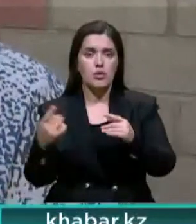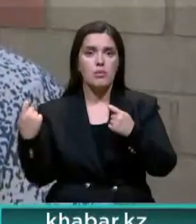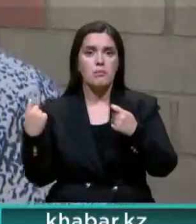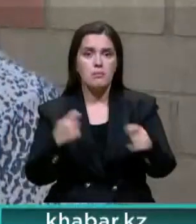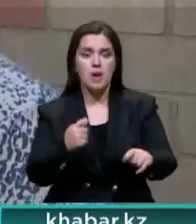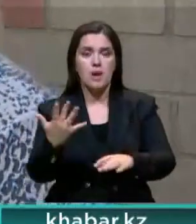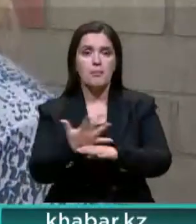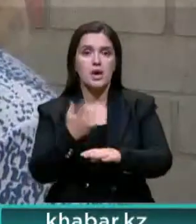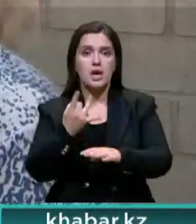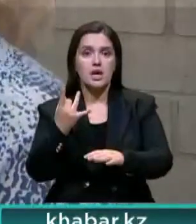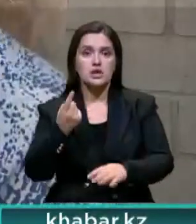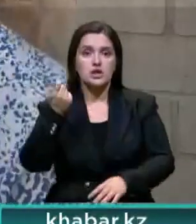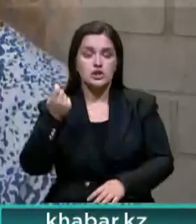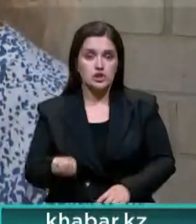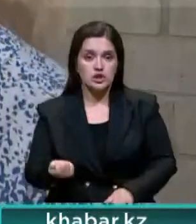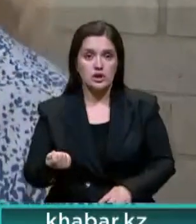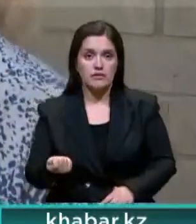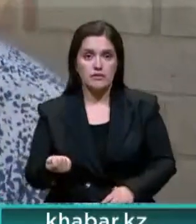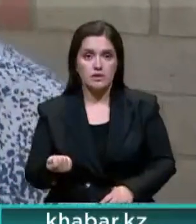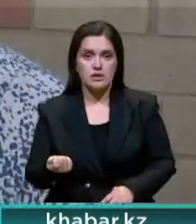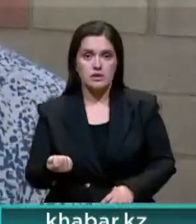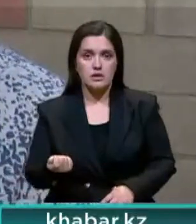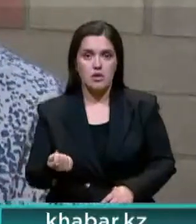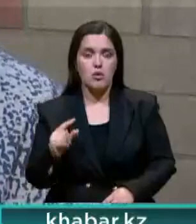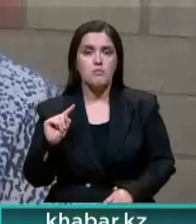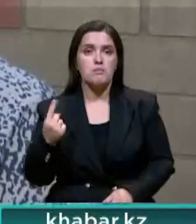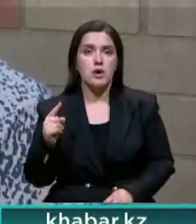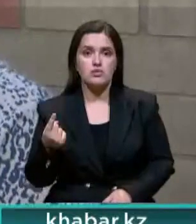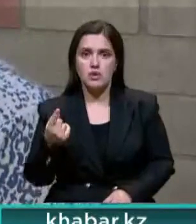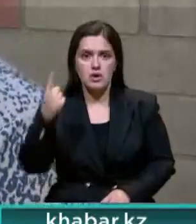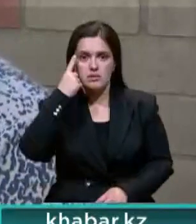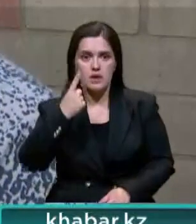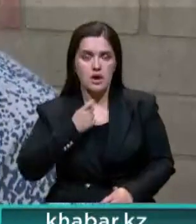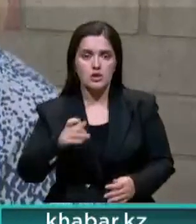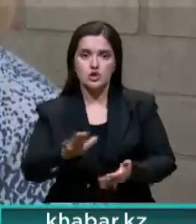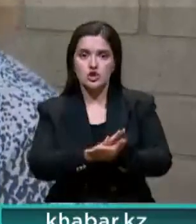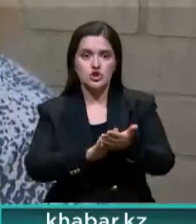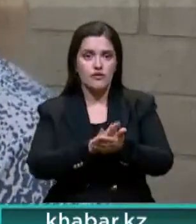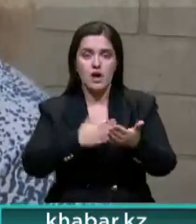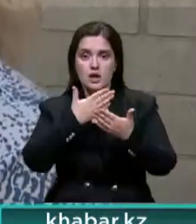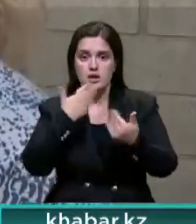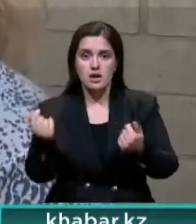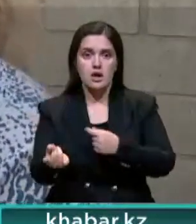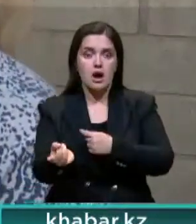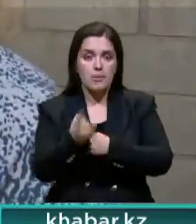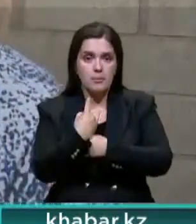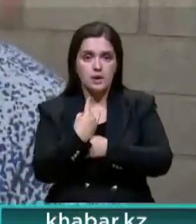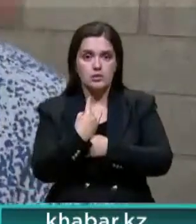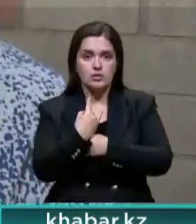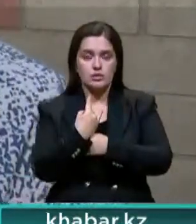раз дешевле продал нашу недвижимость по заочным решениям, не уведомляя нас об этом. Он обманул нас,